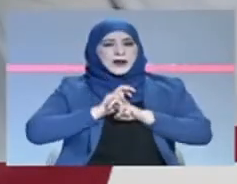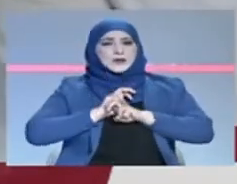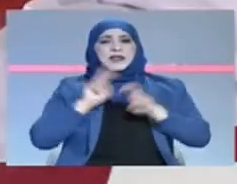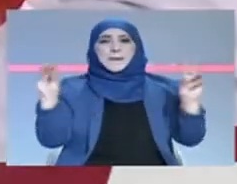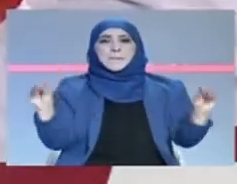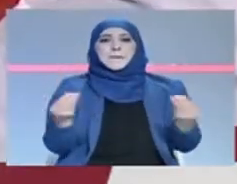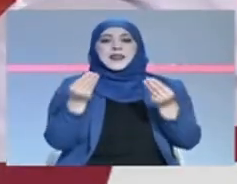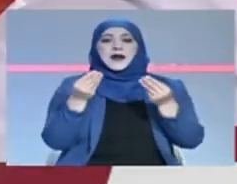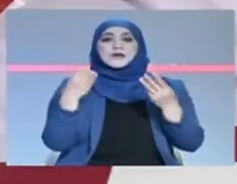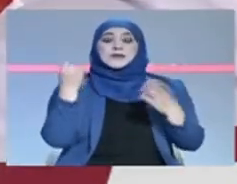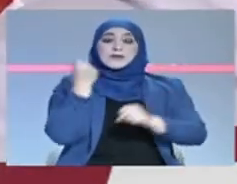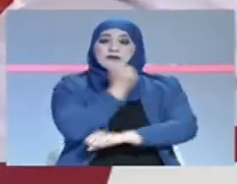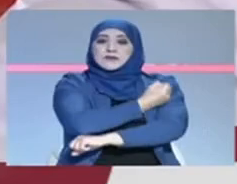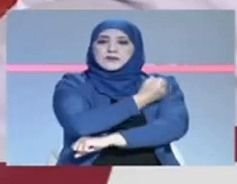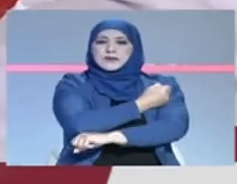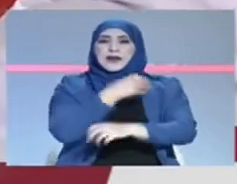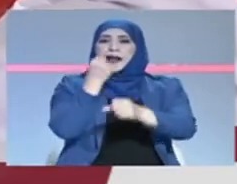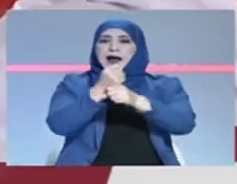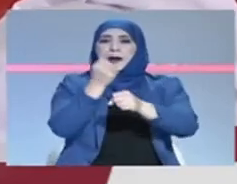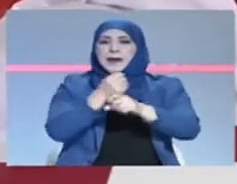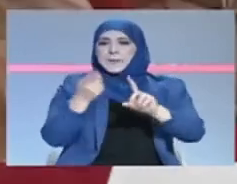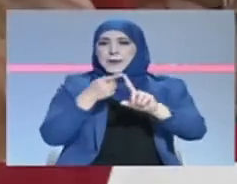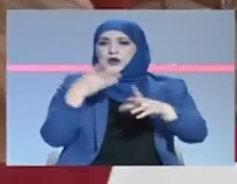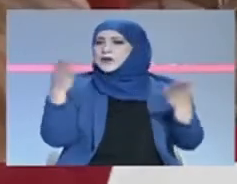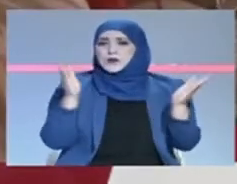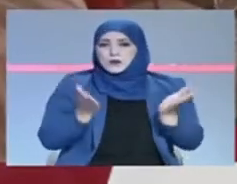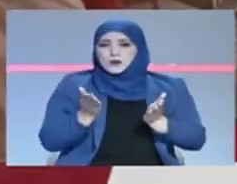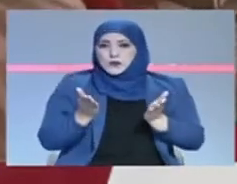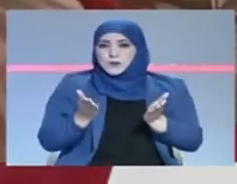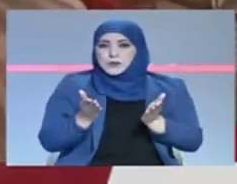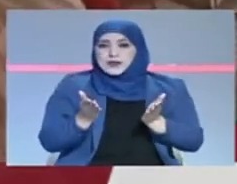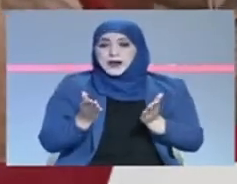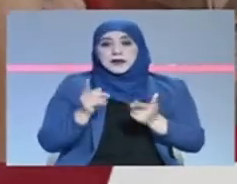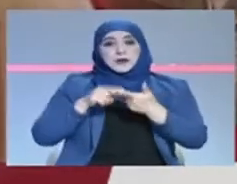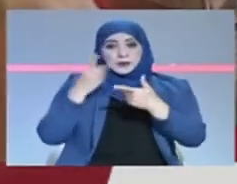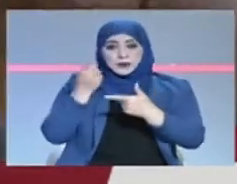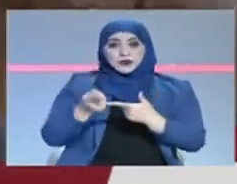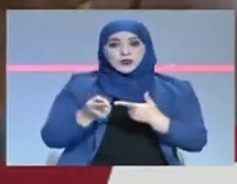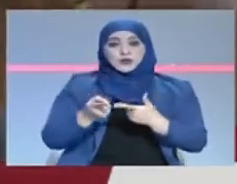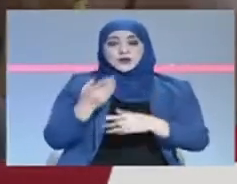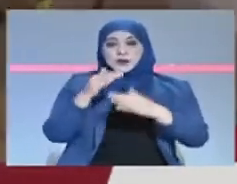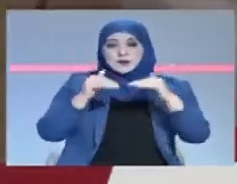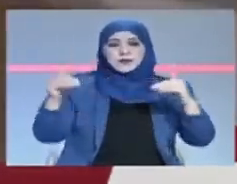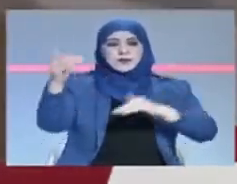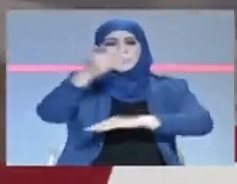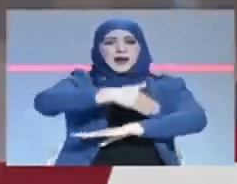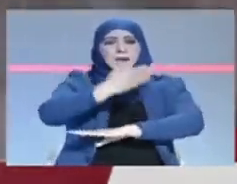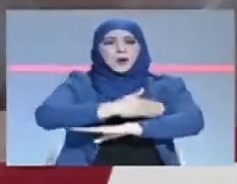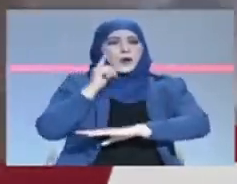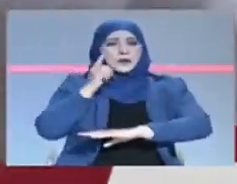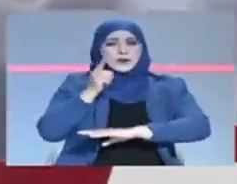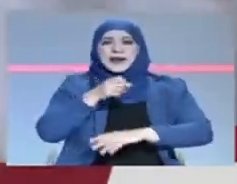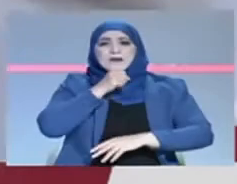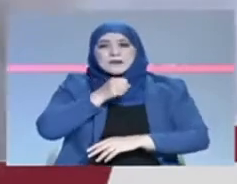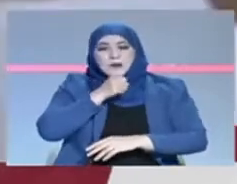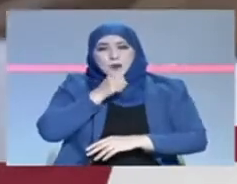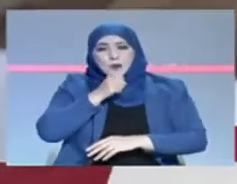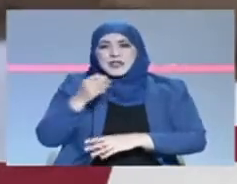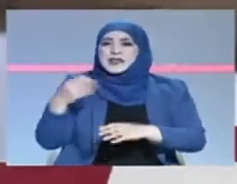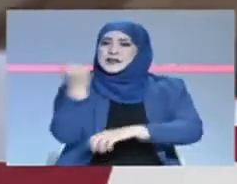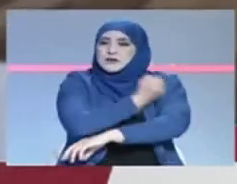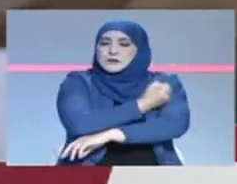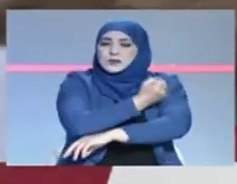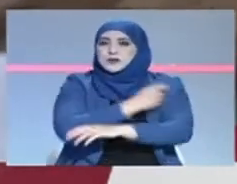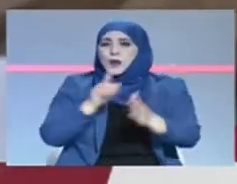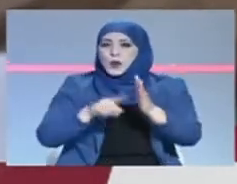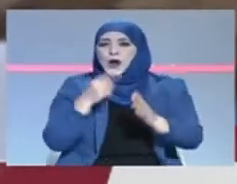التطعيم بالعاملين في الخطوط الأمامية في المستشفيات، فيما أعطيت الأولوية في المقام الأول إلى دور رعاية المسنين في بعض الدول